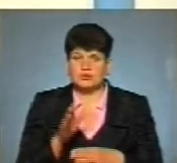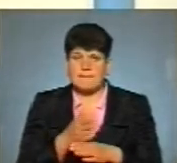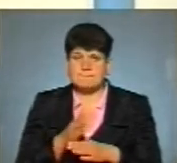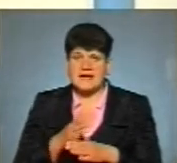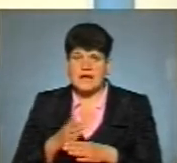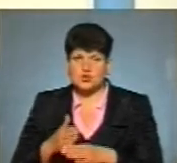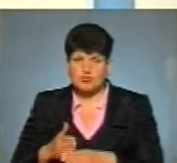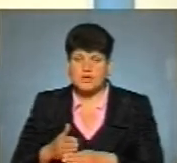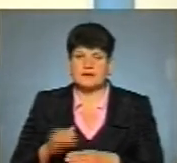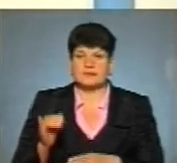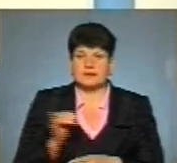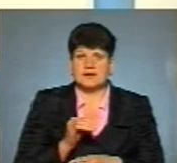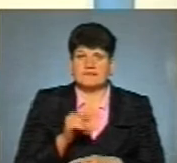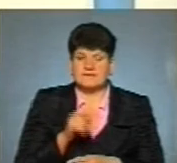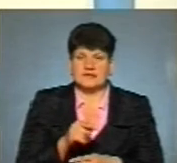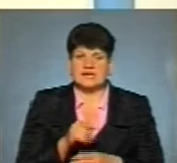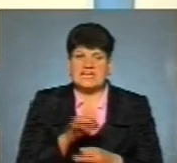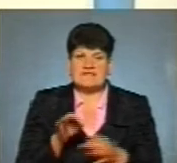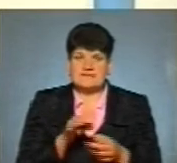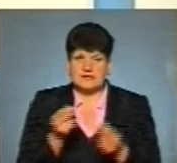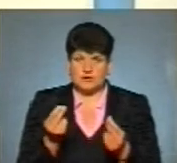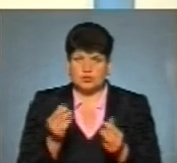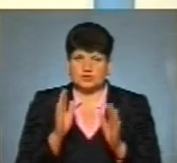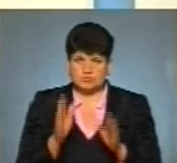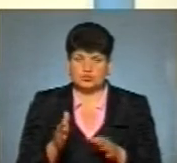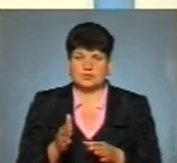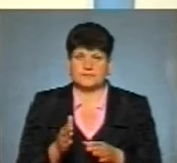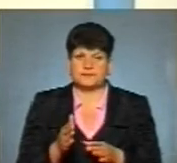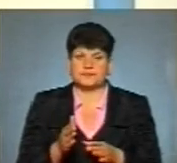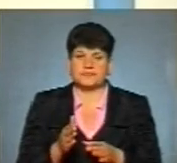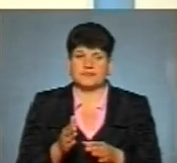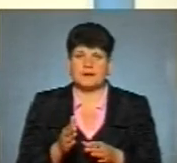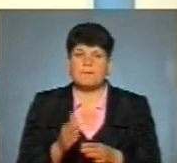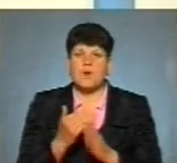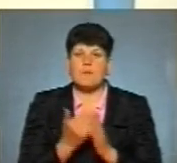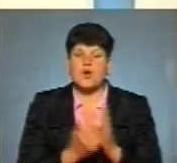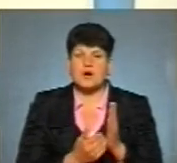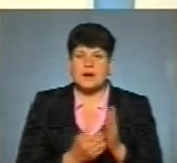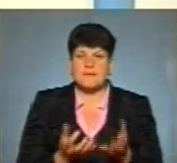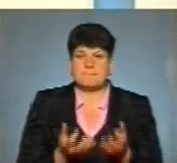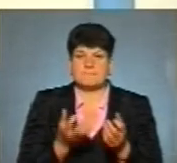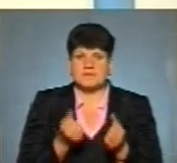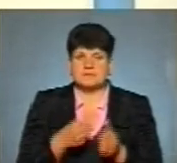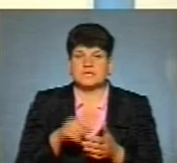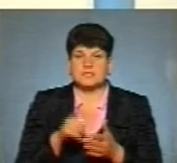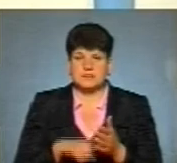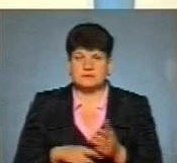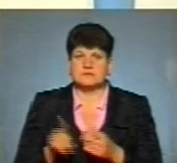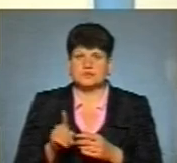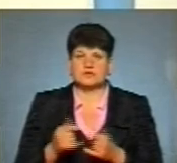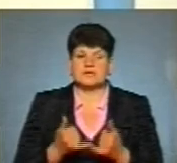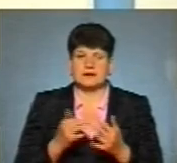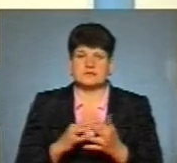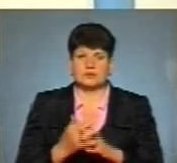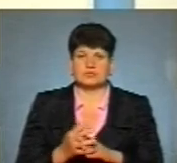перерозподіл і вільний залишок буде десь розподіл вільного залишку по програмах підтримки. І надіємося, щоб для